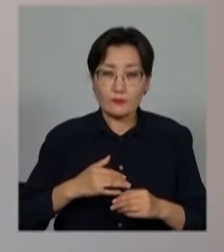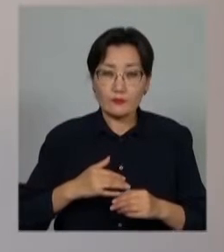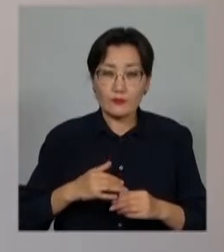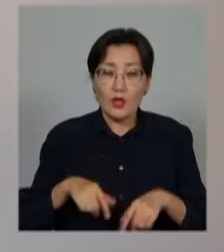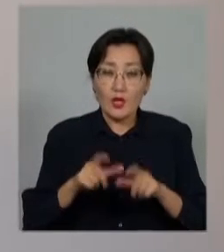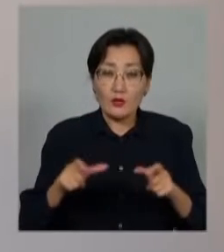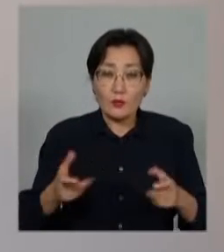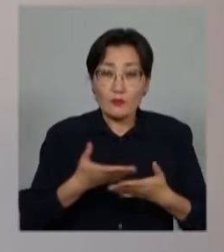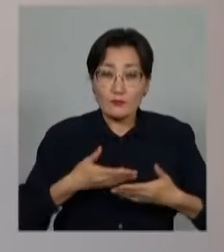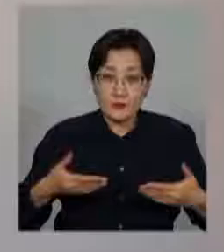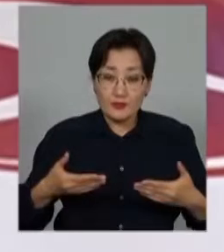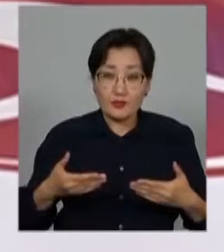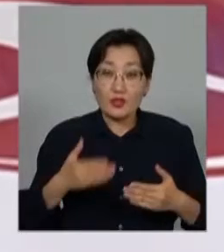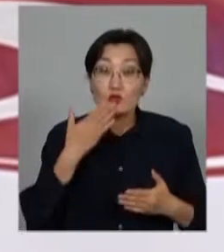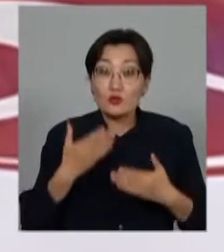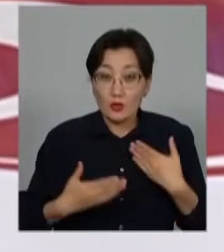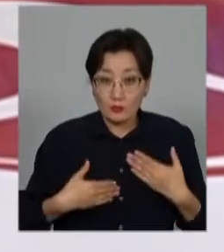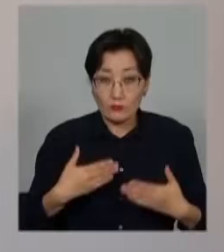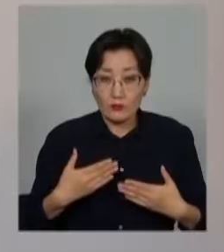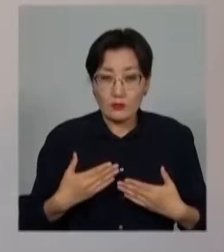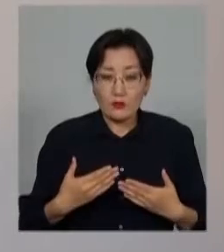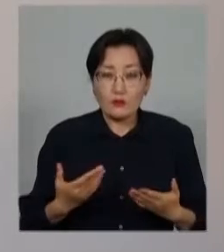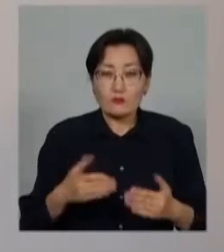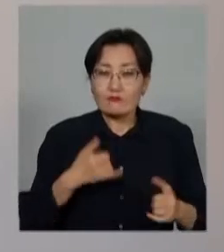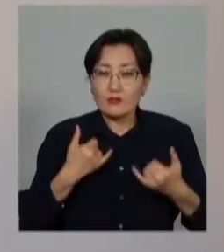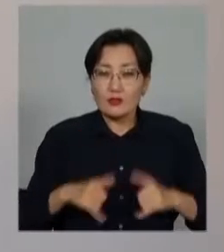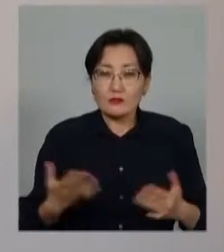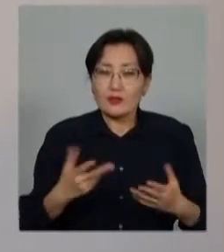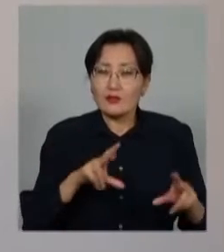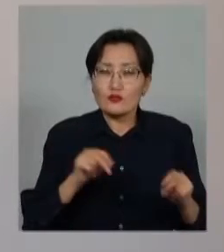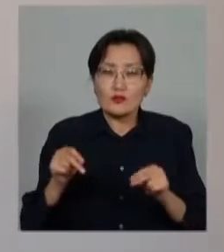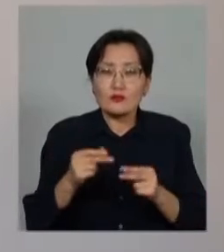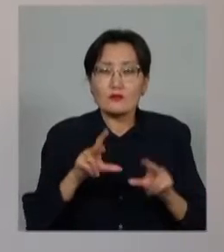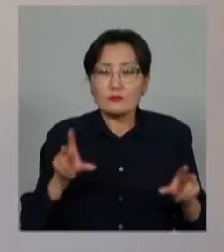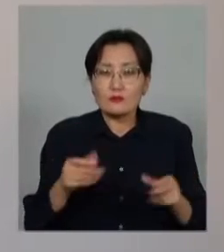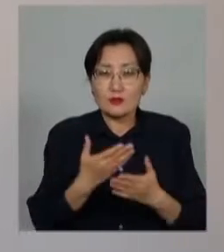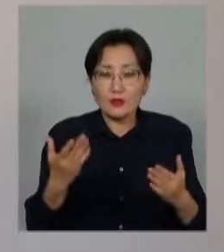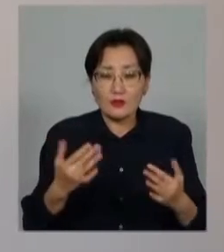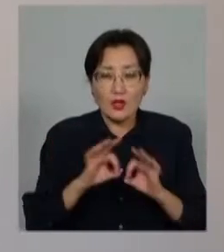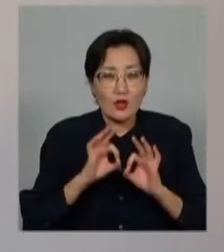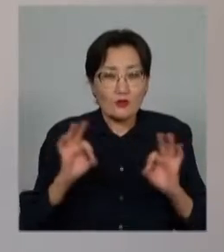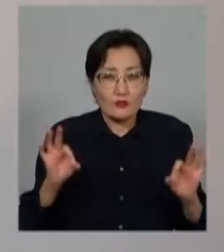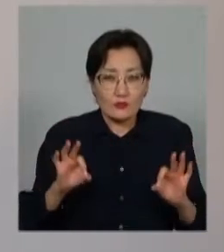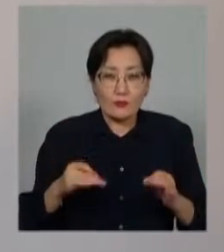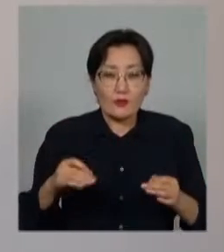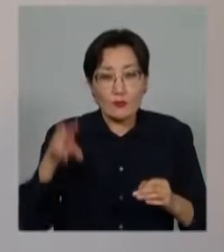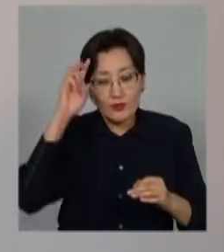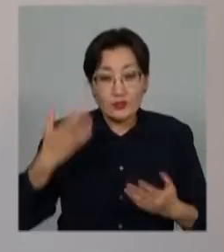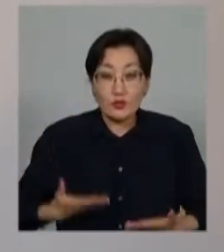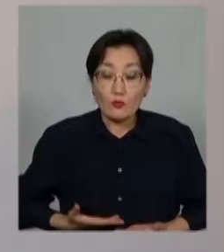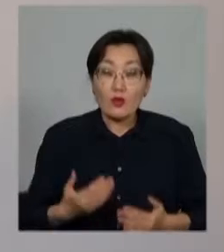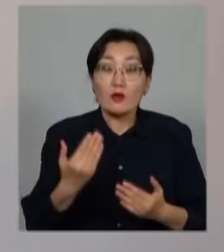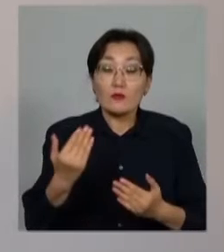көптеген адамдар бізге келіп сұрайтын. Таңданыспен қандай бақыттысыңдар, қандай керемет мемлекетте тұрасыңдар, сендерді